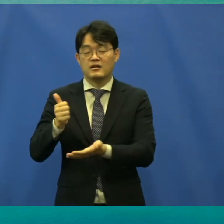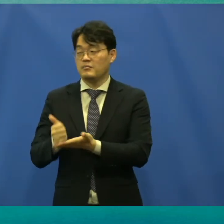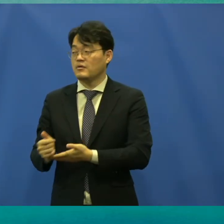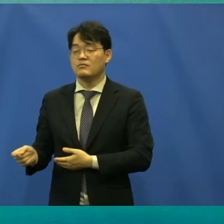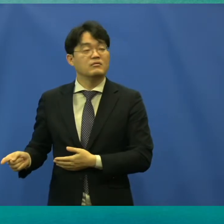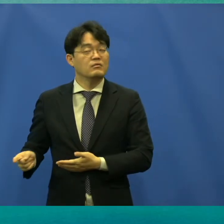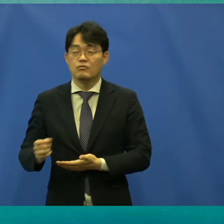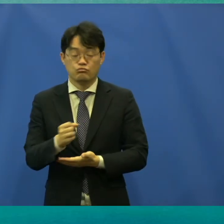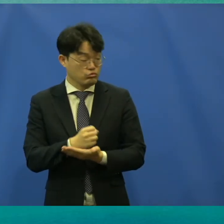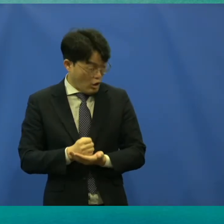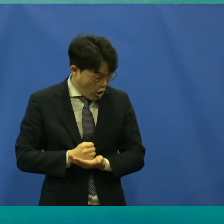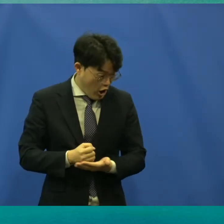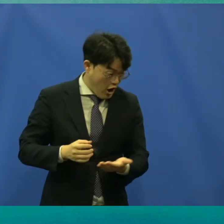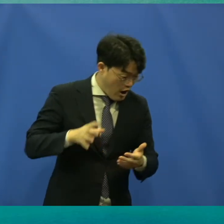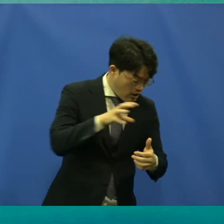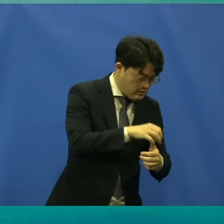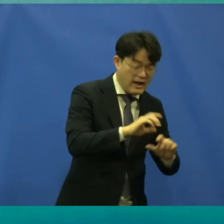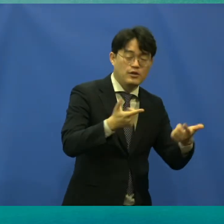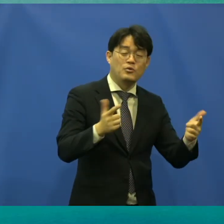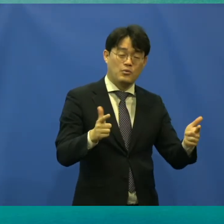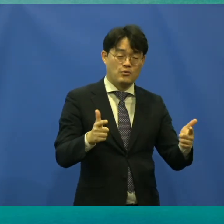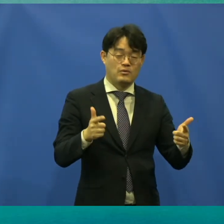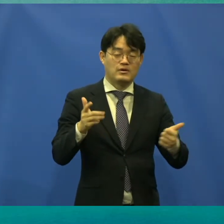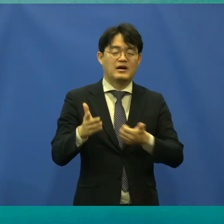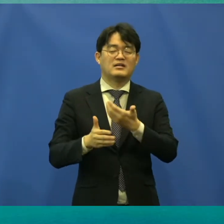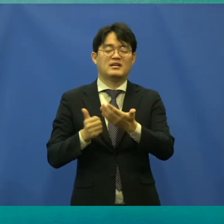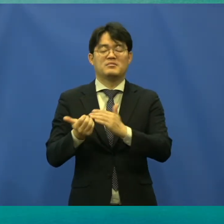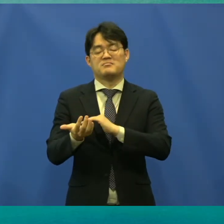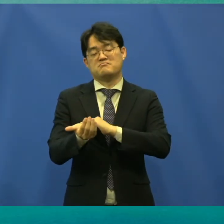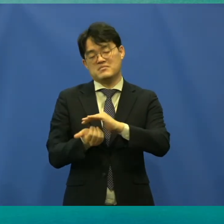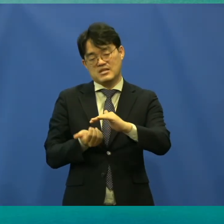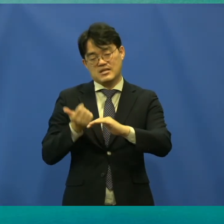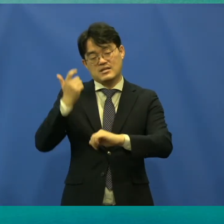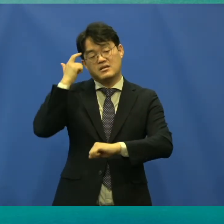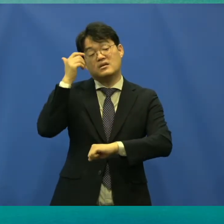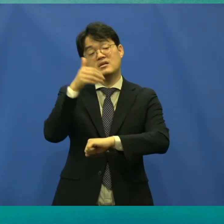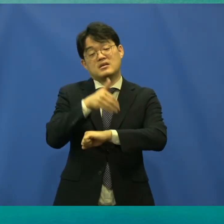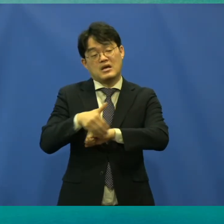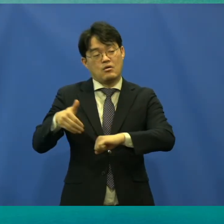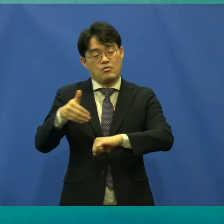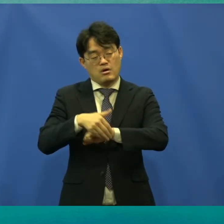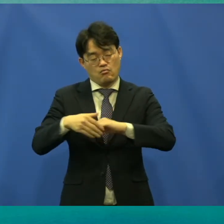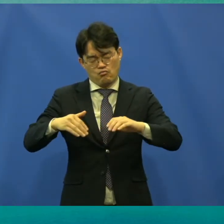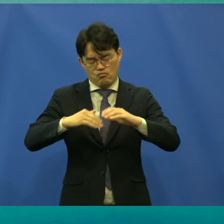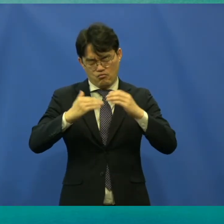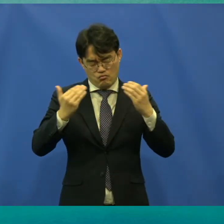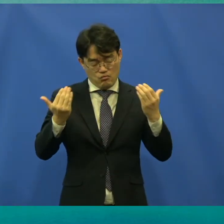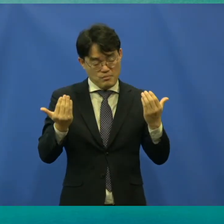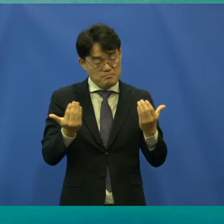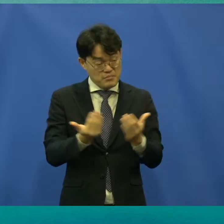하나님의 작정하심 속에 완벽한 디자인이 되어 있다는 것입니다.